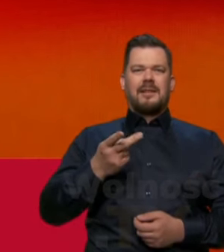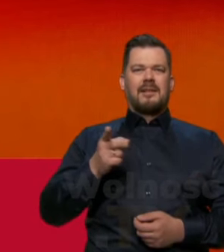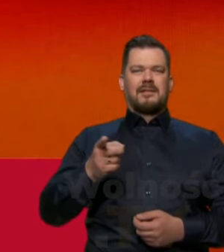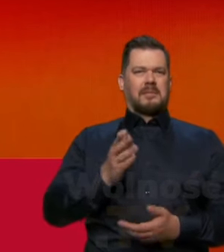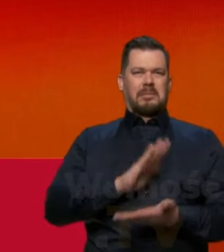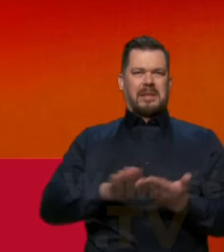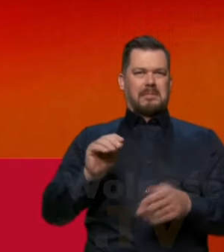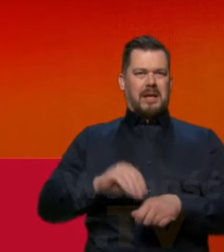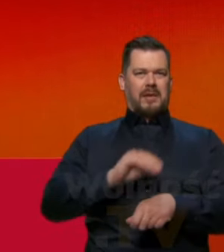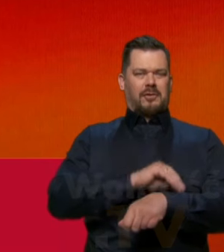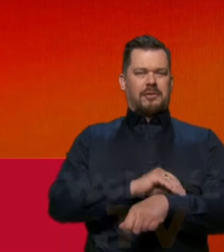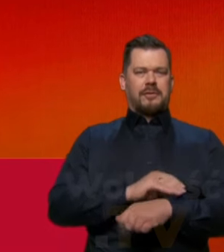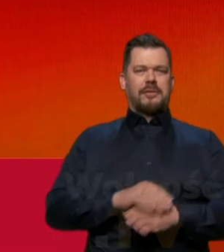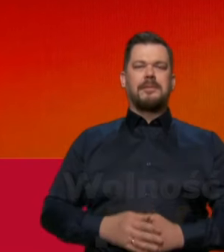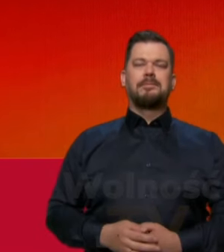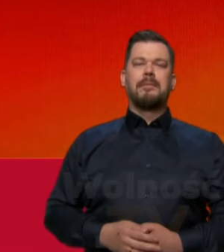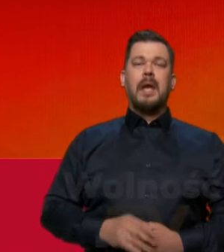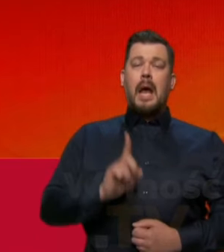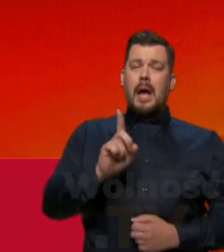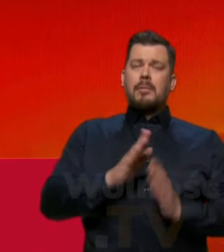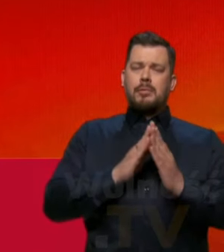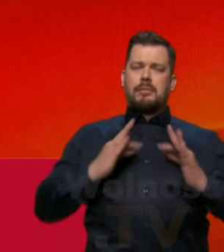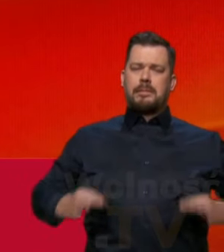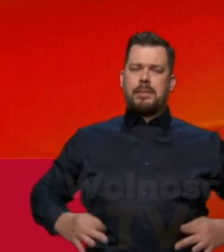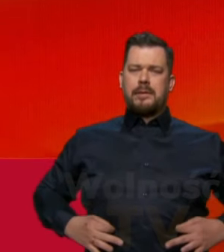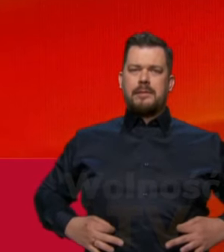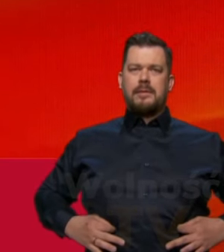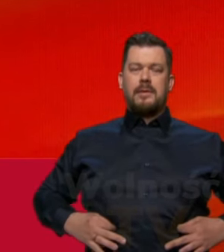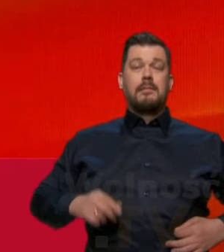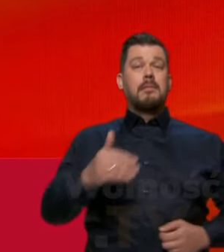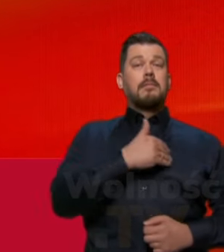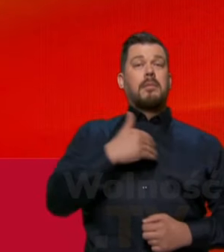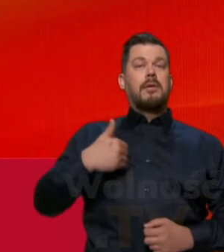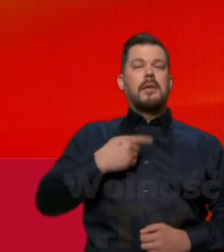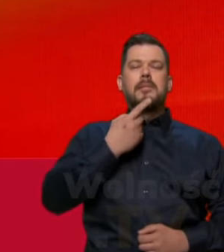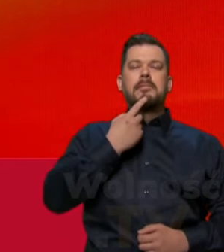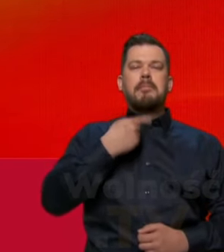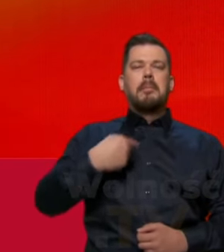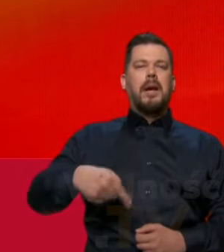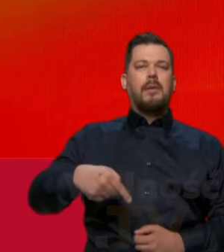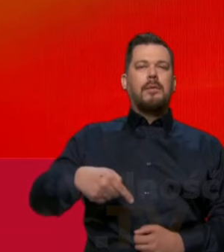niemerytorycznych. Proszę Państwa, tak naprawdę to, czego w Polsce brak, to